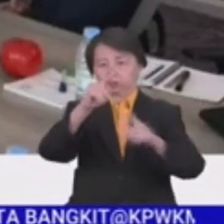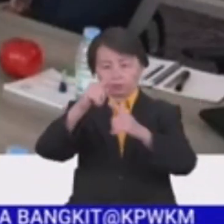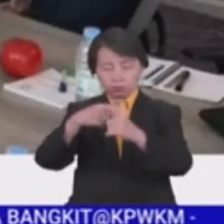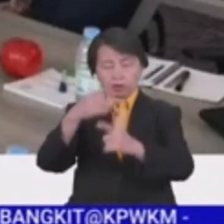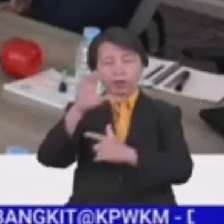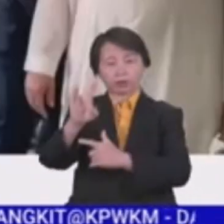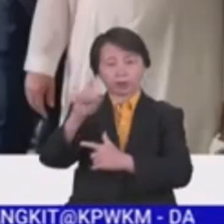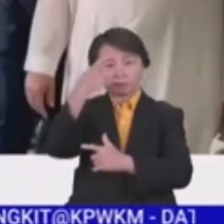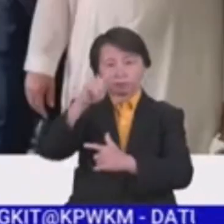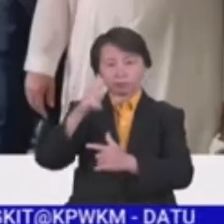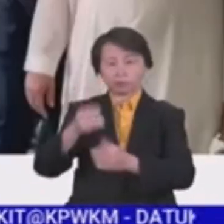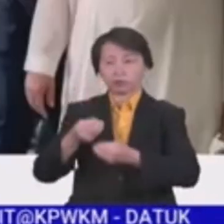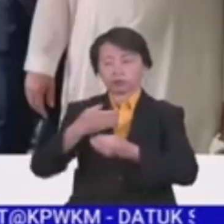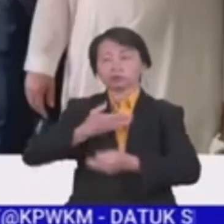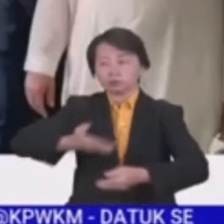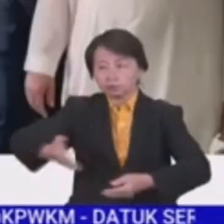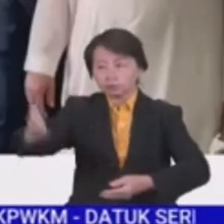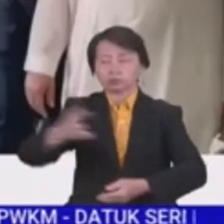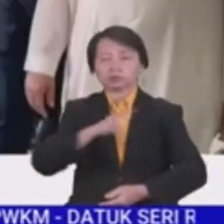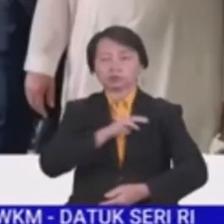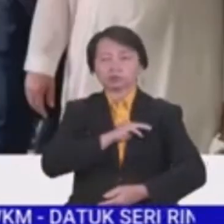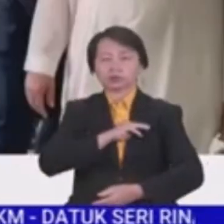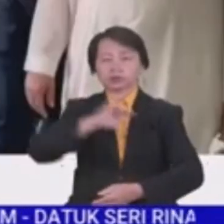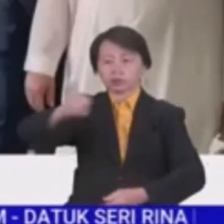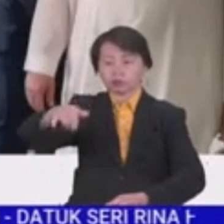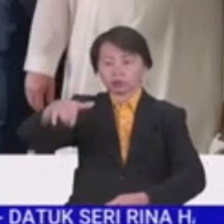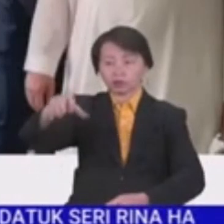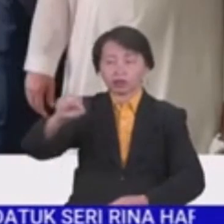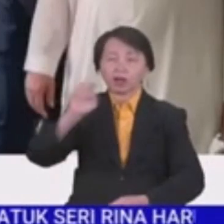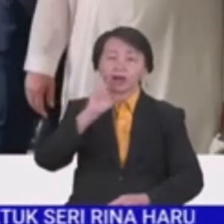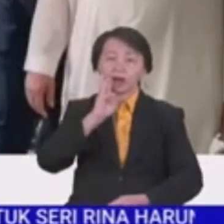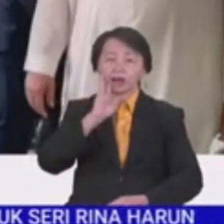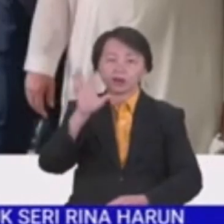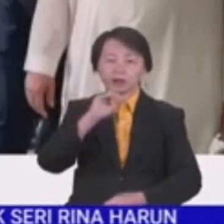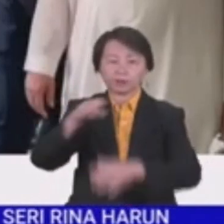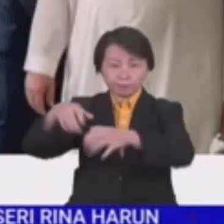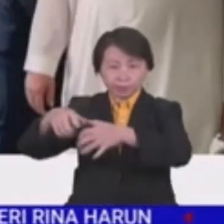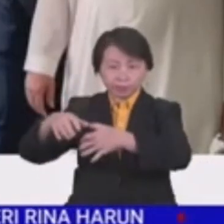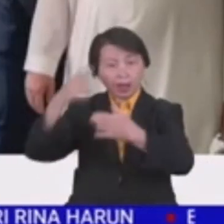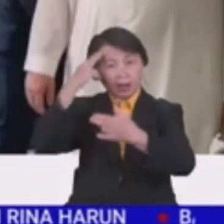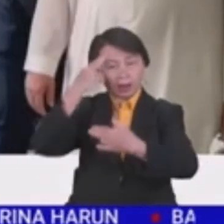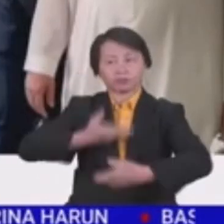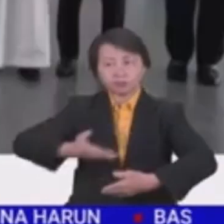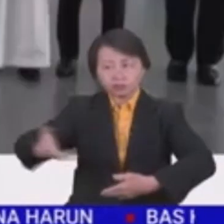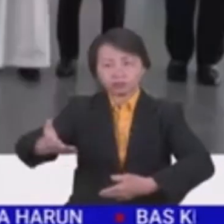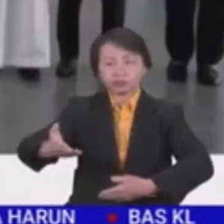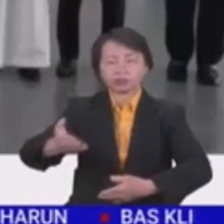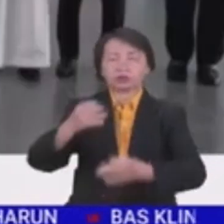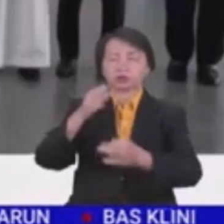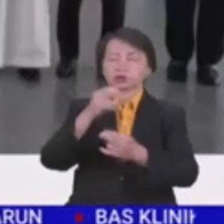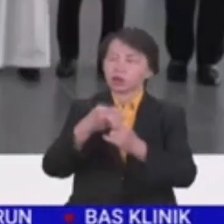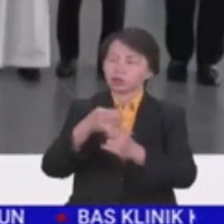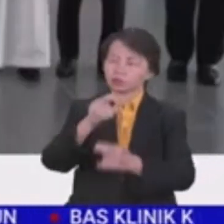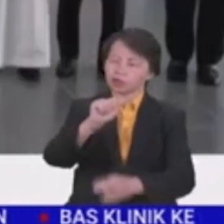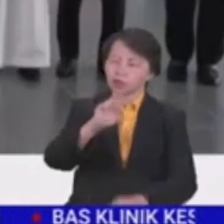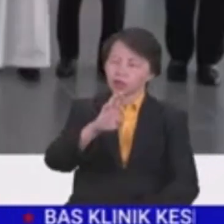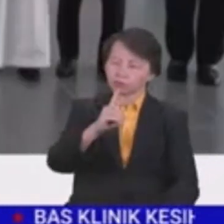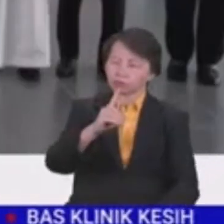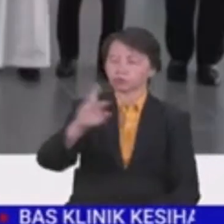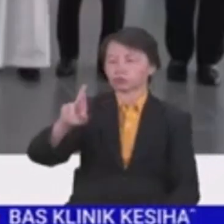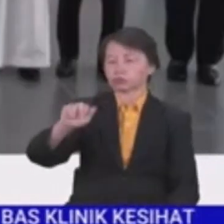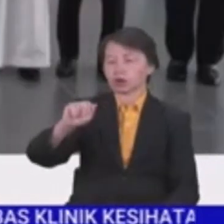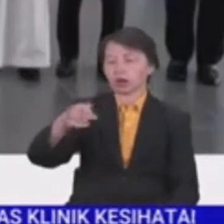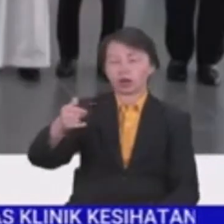ogos bagi memenuhi undangan menteri alam sekitar air dan pertanyaan Arab Saudi yaitu Abdurrahman Al Fadli